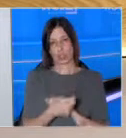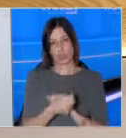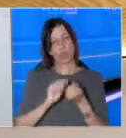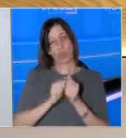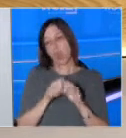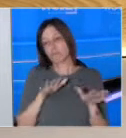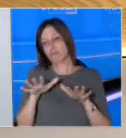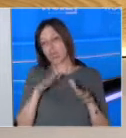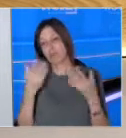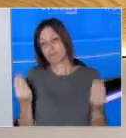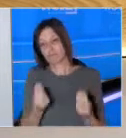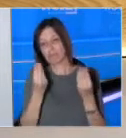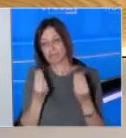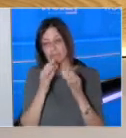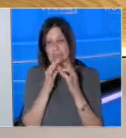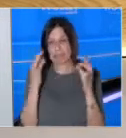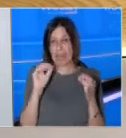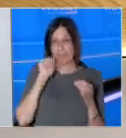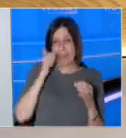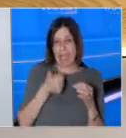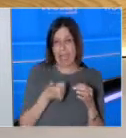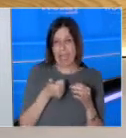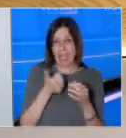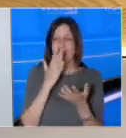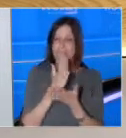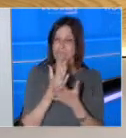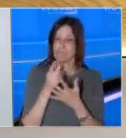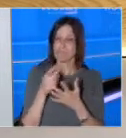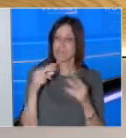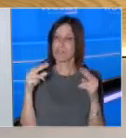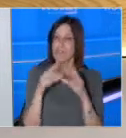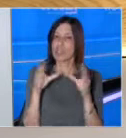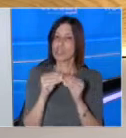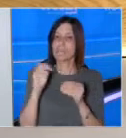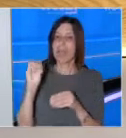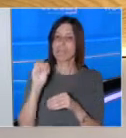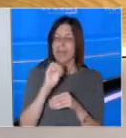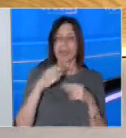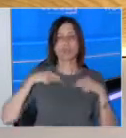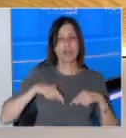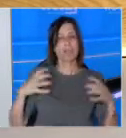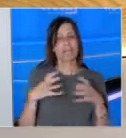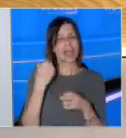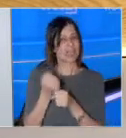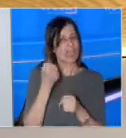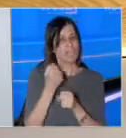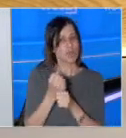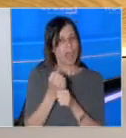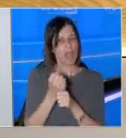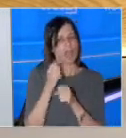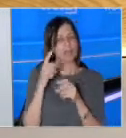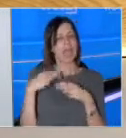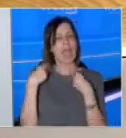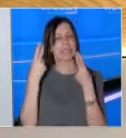ממשלה כלשהי, תתחיל מחר, כבר היום נפגש עם מרב מיכאל, יושבת ראש מפלגת העבודה, אבל מחזירים